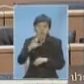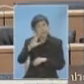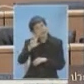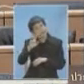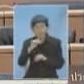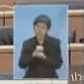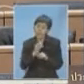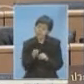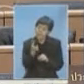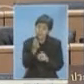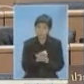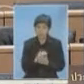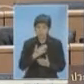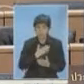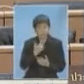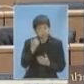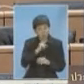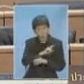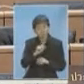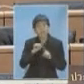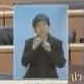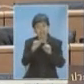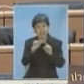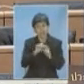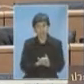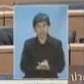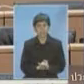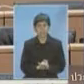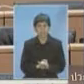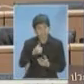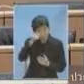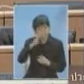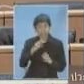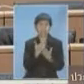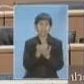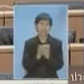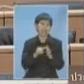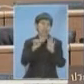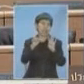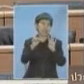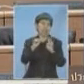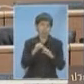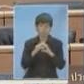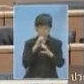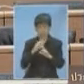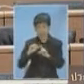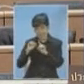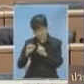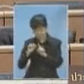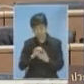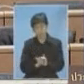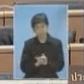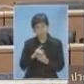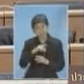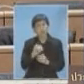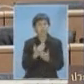ไม่เชื่อว่าไม่นานผมให้ท่านวันละแสนเลยครับ4วันก็ 400,000 ผมให้ค่ารถบัสอีกวันละแสน